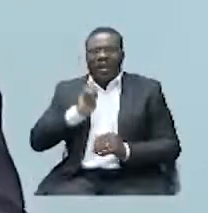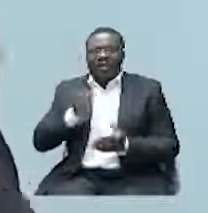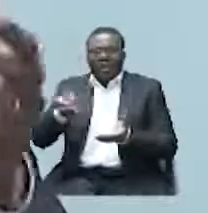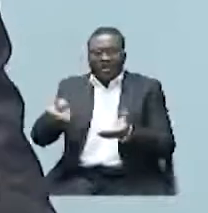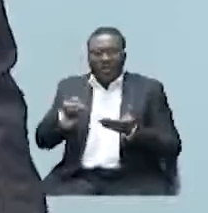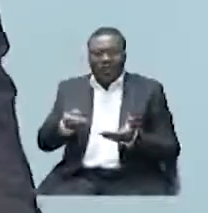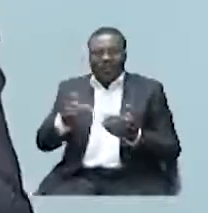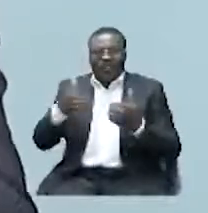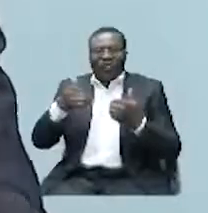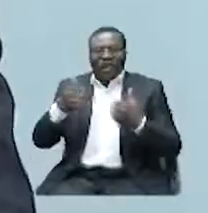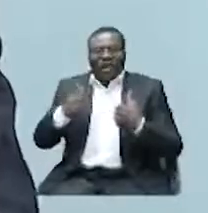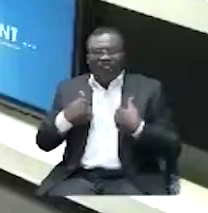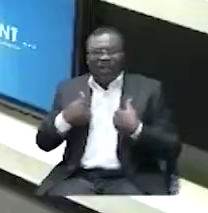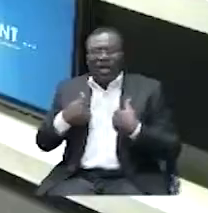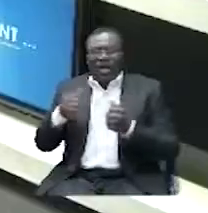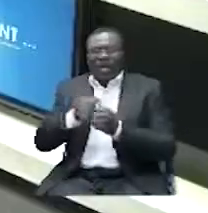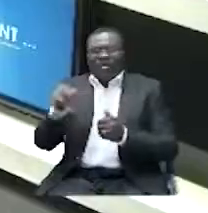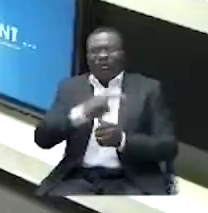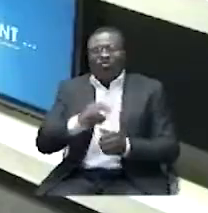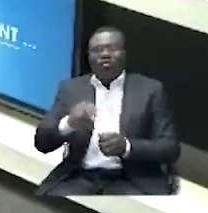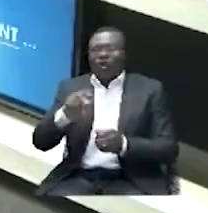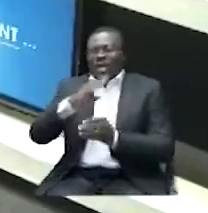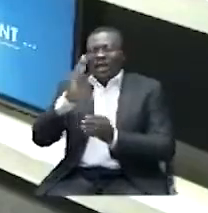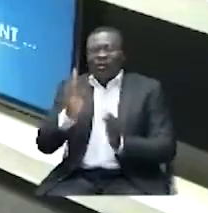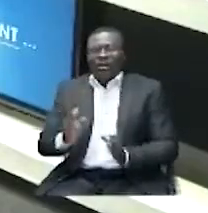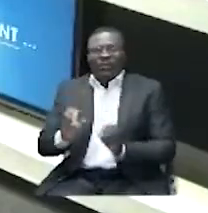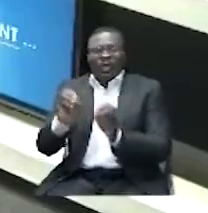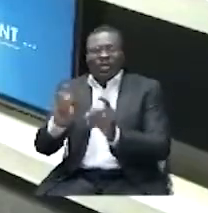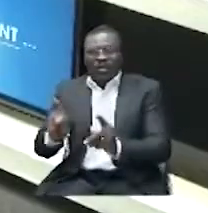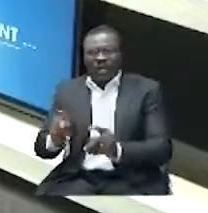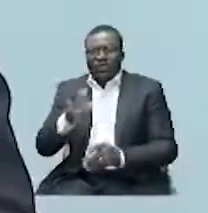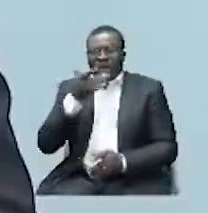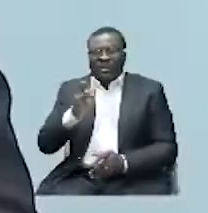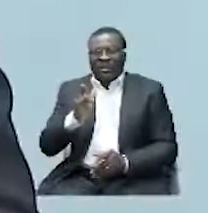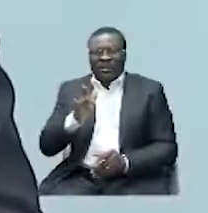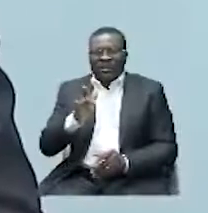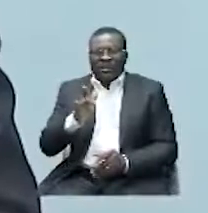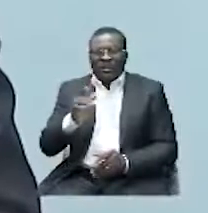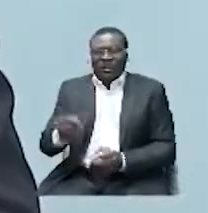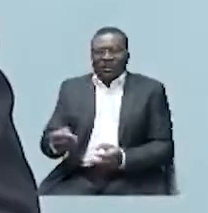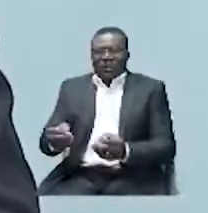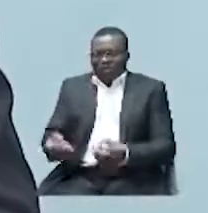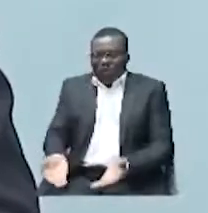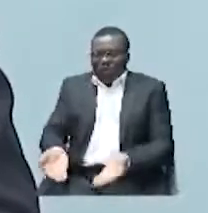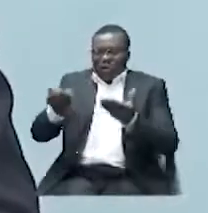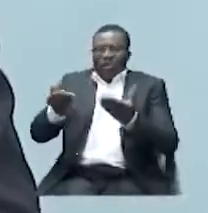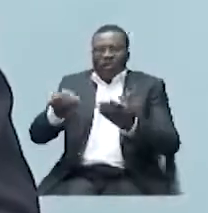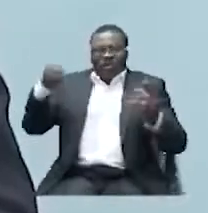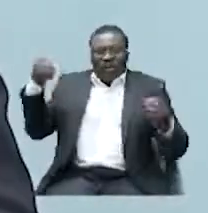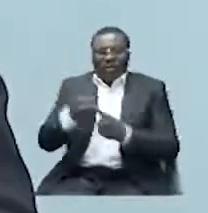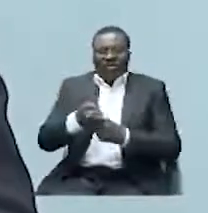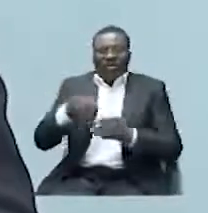voudrais avoir avec vous, avec mes concitoyens, l'occasion, la chance de relever le défi, la lutte contre la